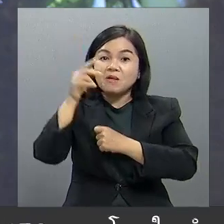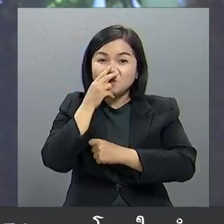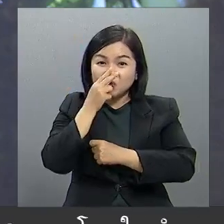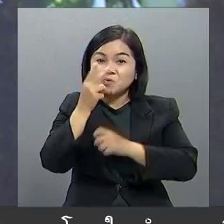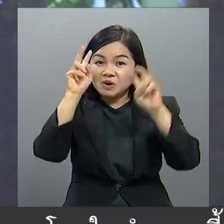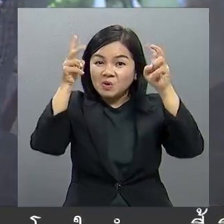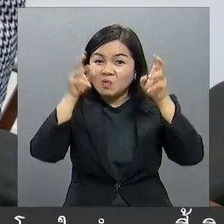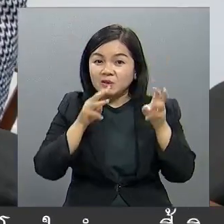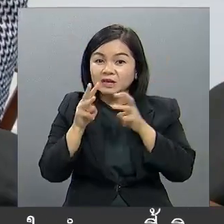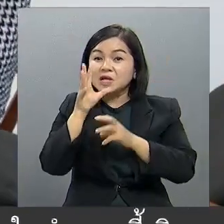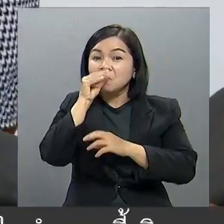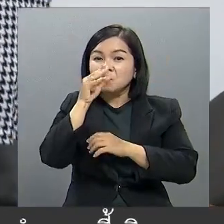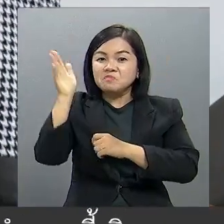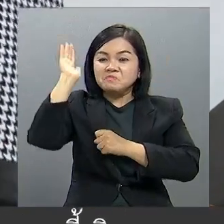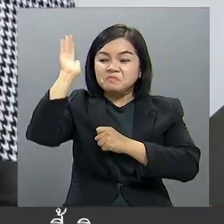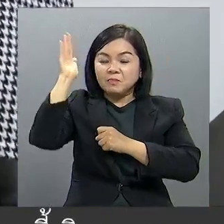ค่ะ